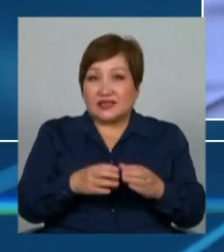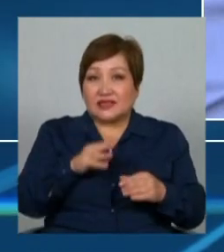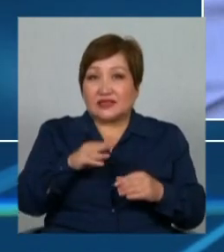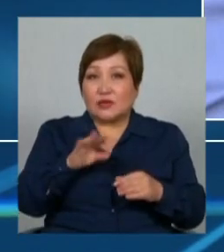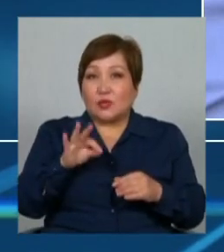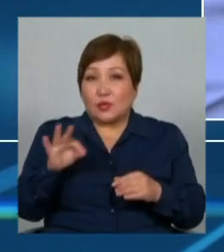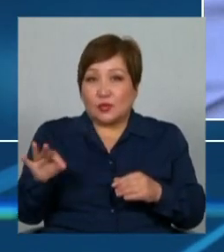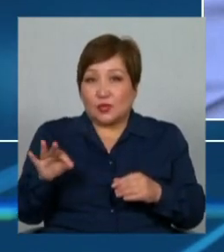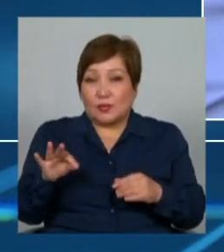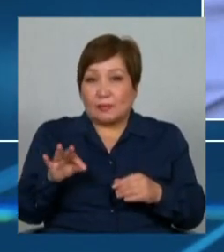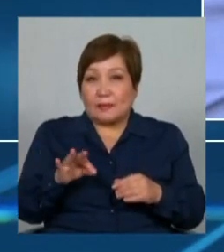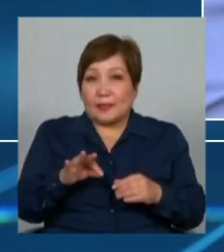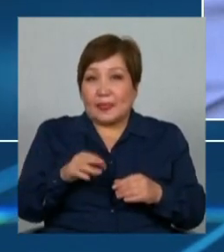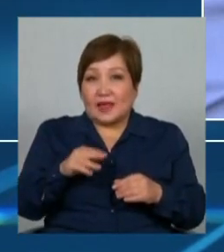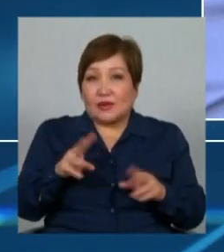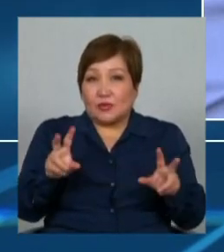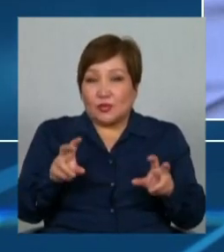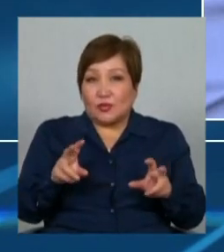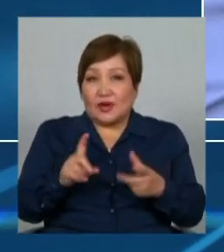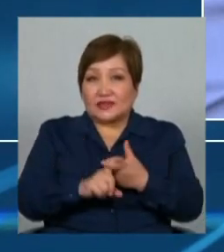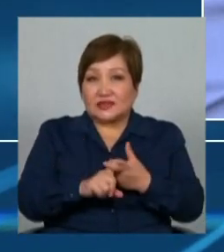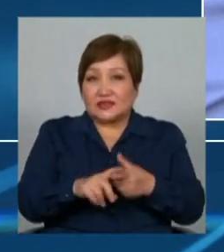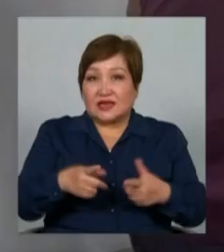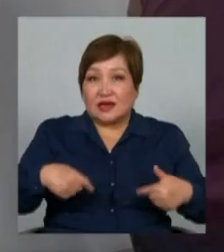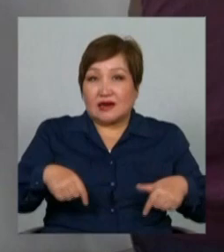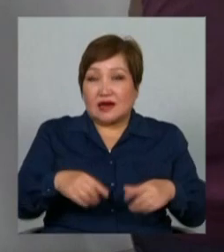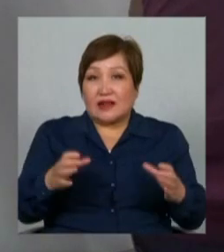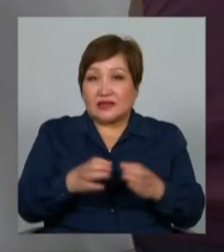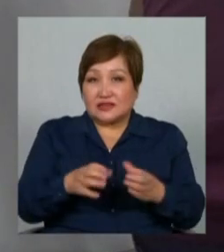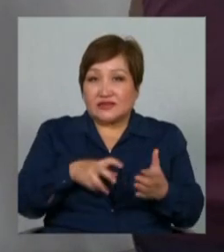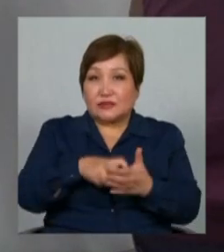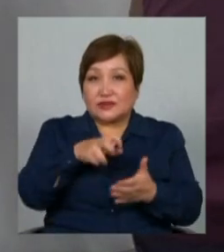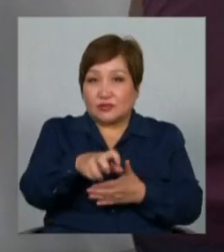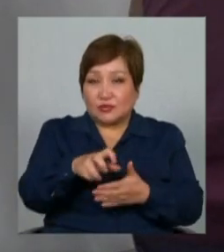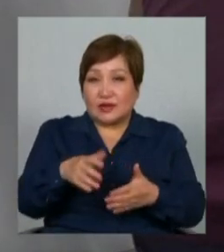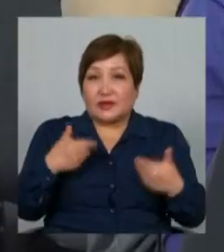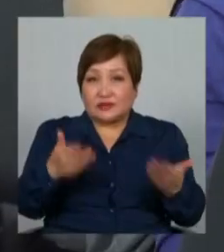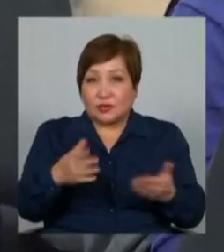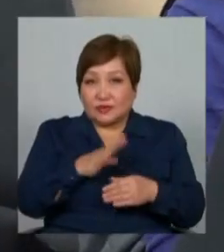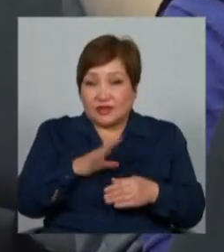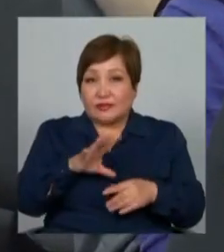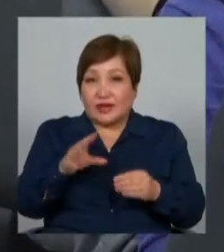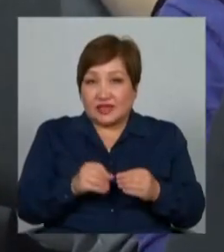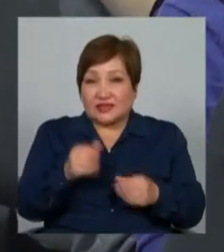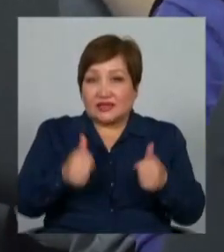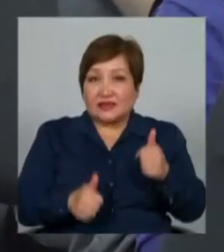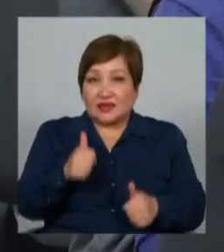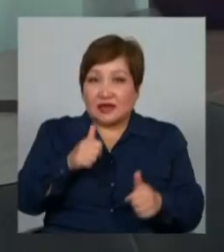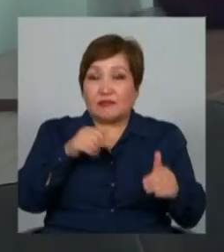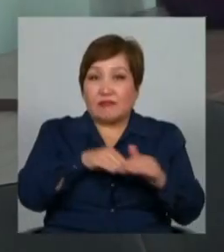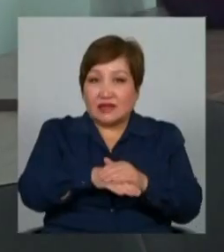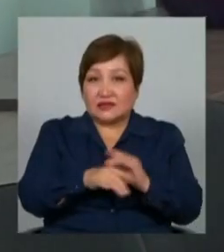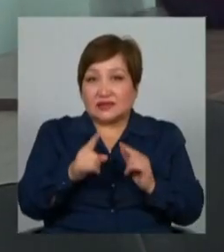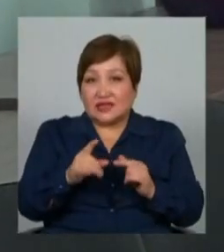серіктестіктеріне қатысты ұжымдық өтінішпен жүгінген болатын. Бар мүлкін тендерге салып жібергендер енді Шыңғыс Құрманғалиевтің